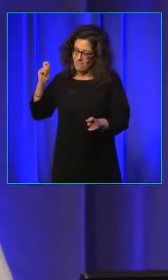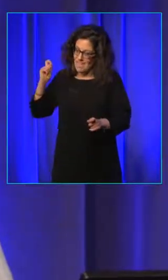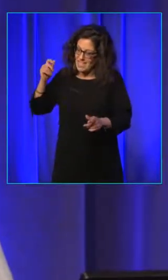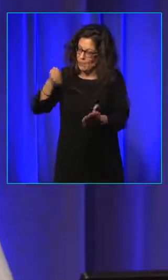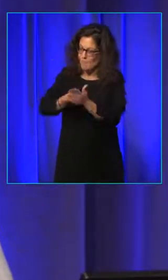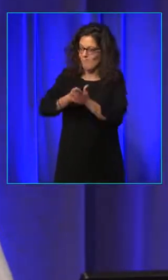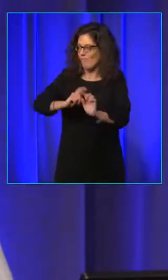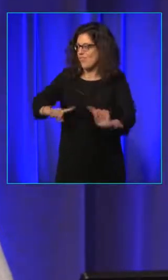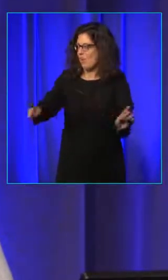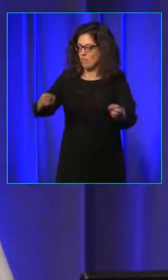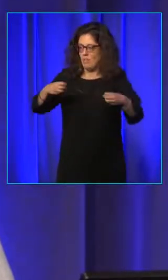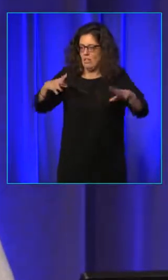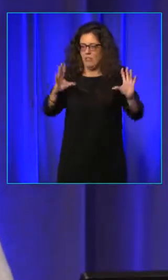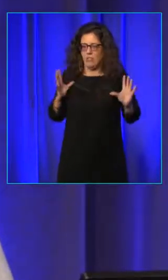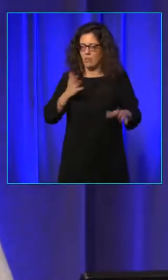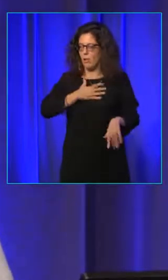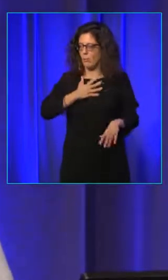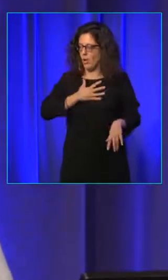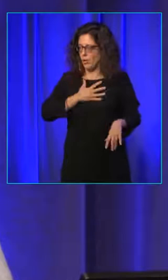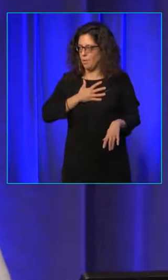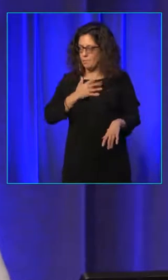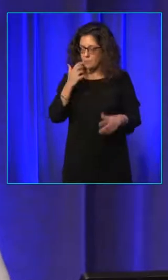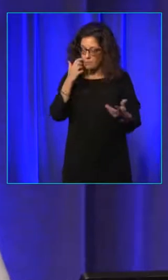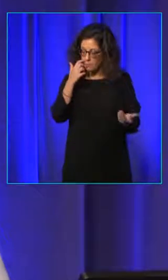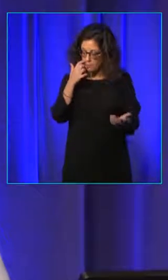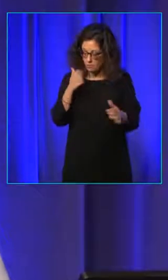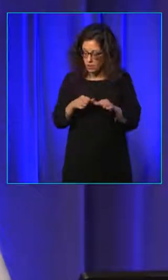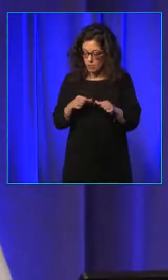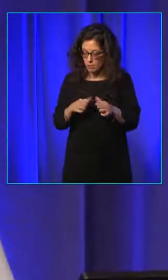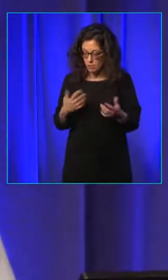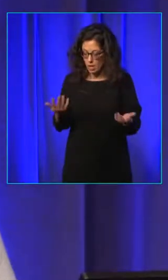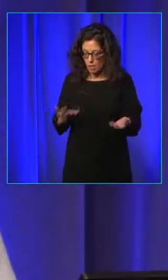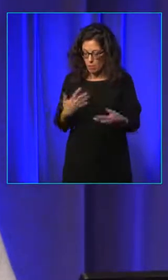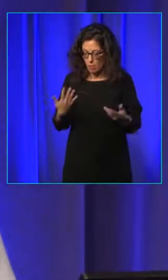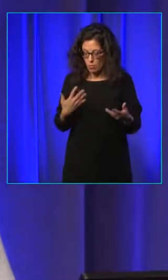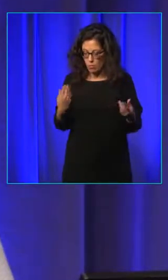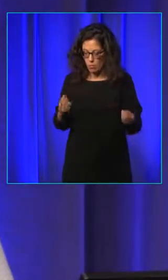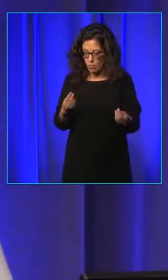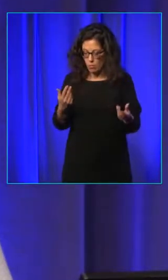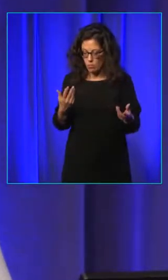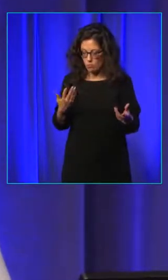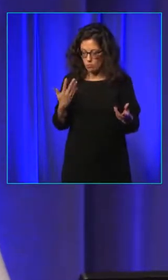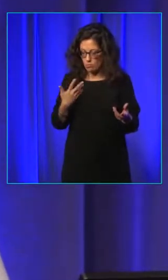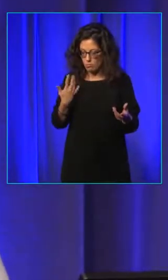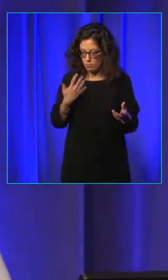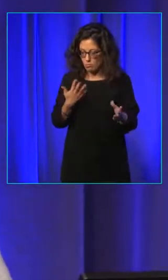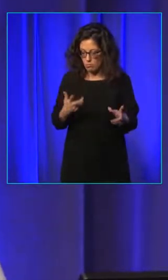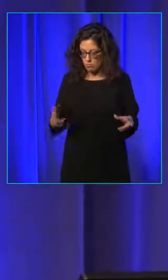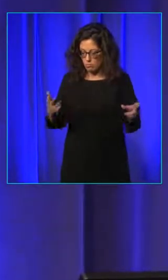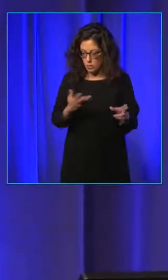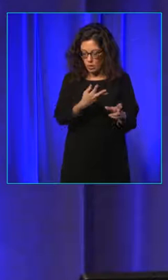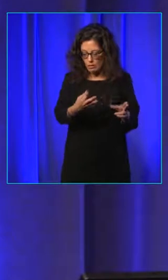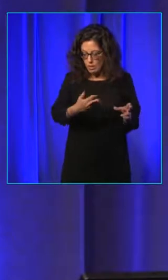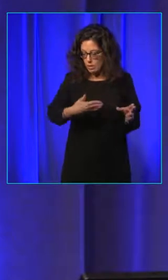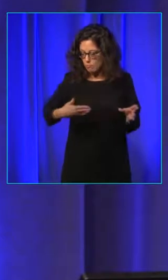au bout parce qu'elle a la peur. Donc, on va travailler. C'est le travail qu'on va faire dans la semaine et dans les semaines à